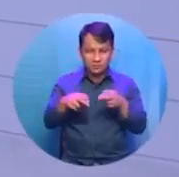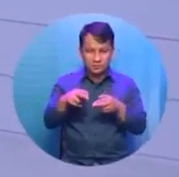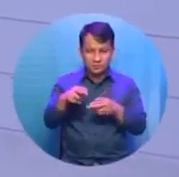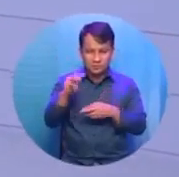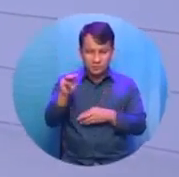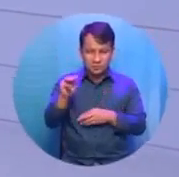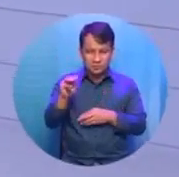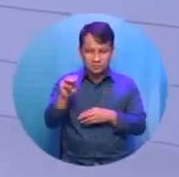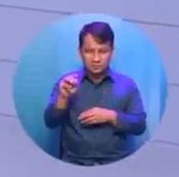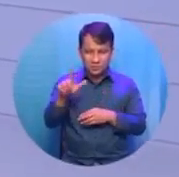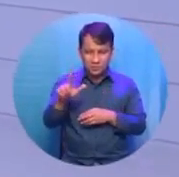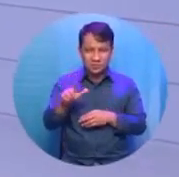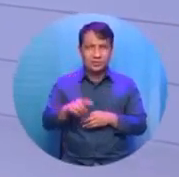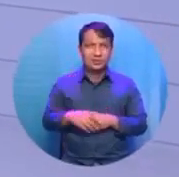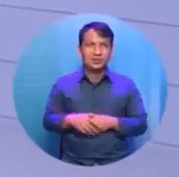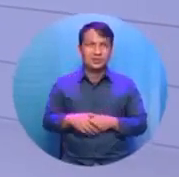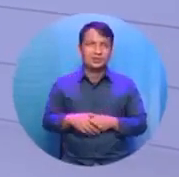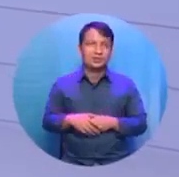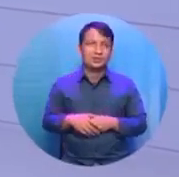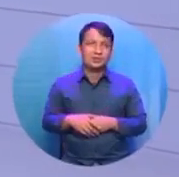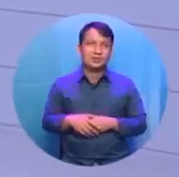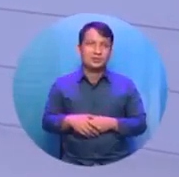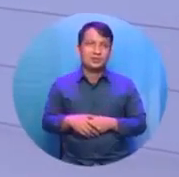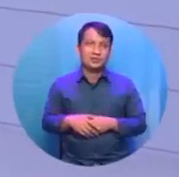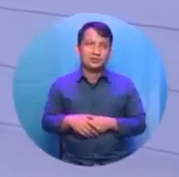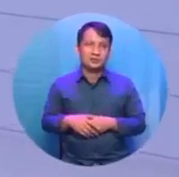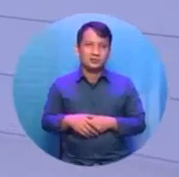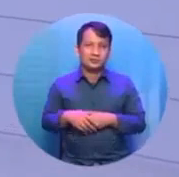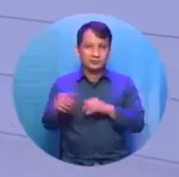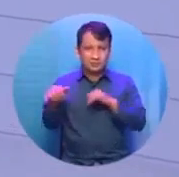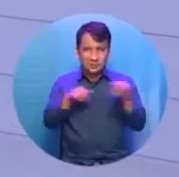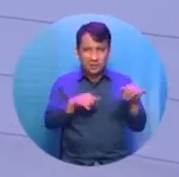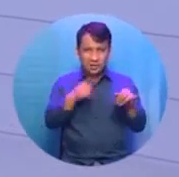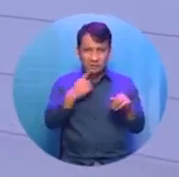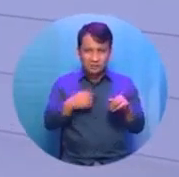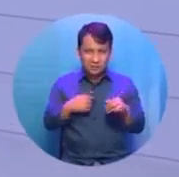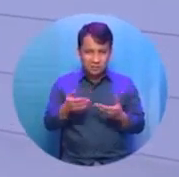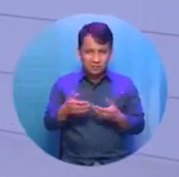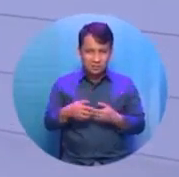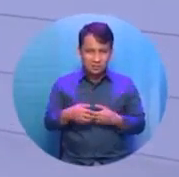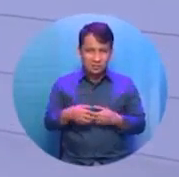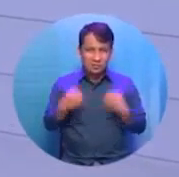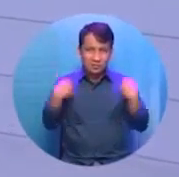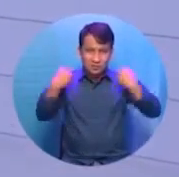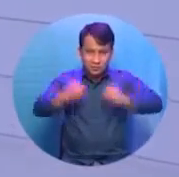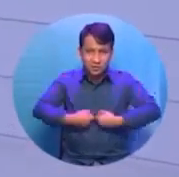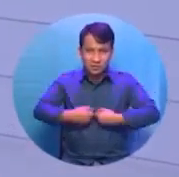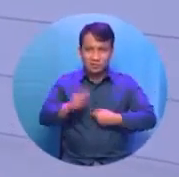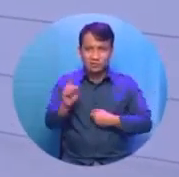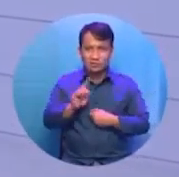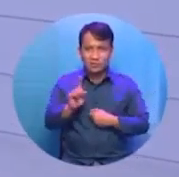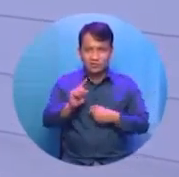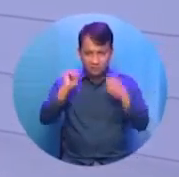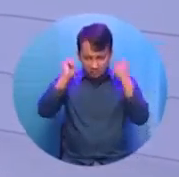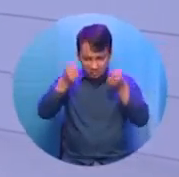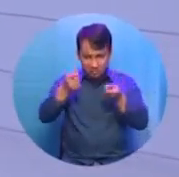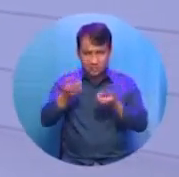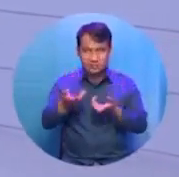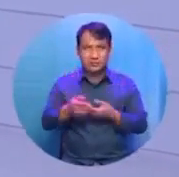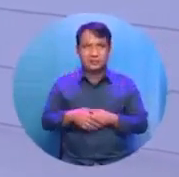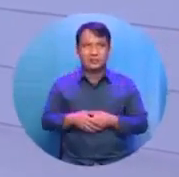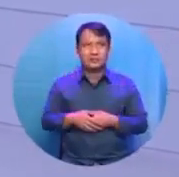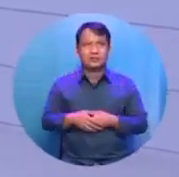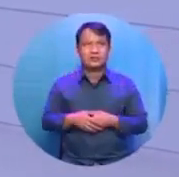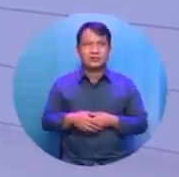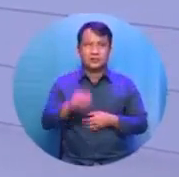large? Sa ano po, Kuya Rafi? Anong size mo sa hoodie? Sa jacket, sa sweater?